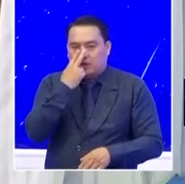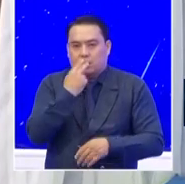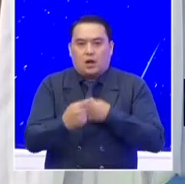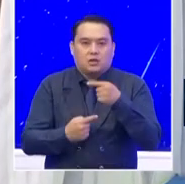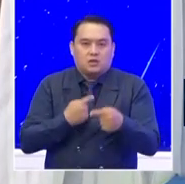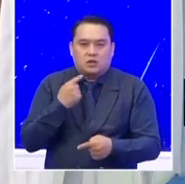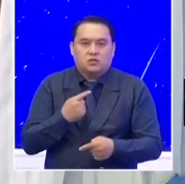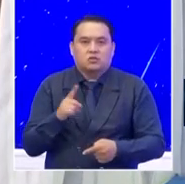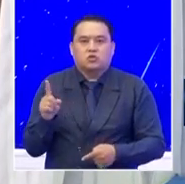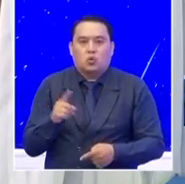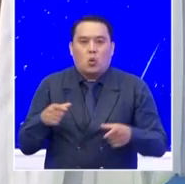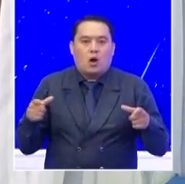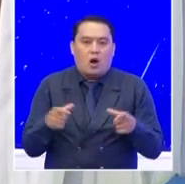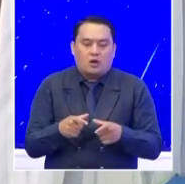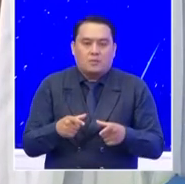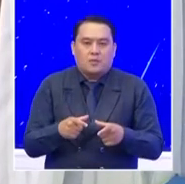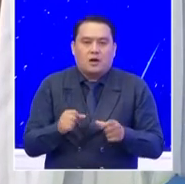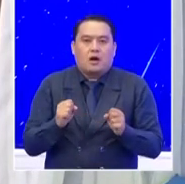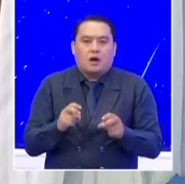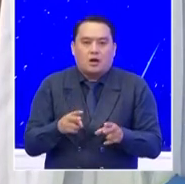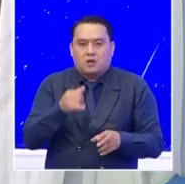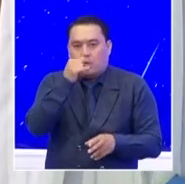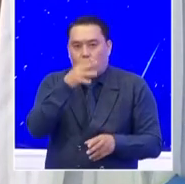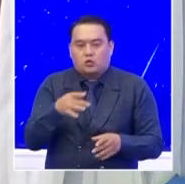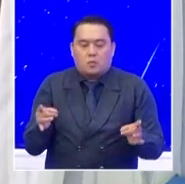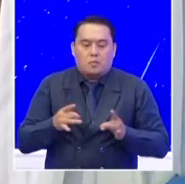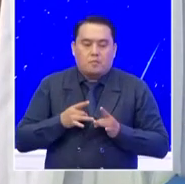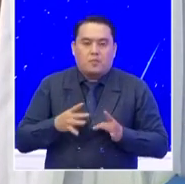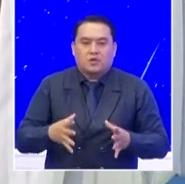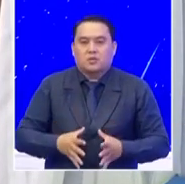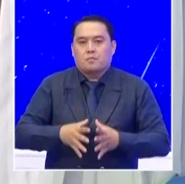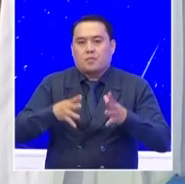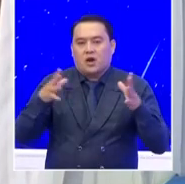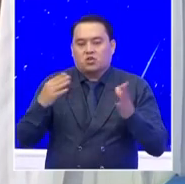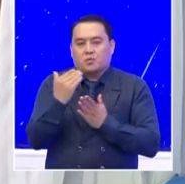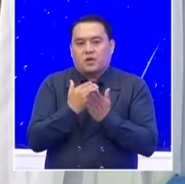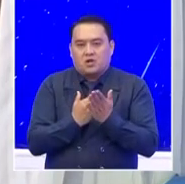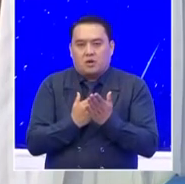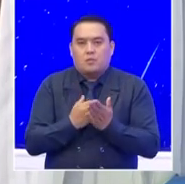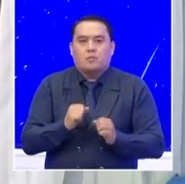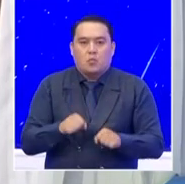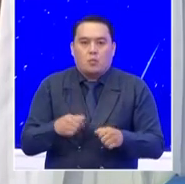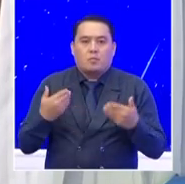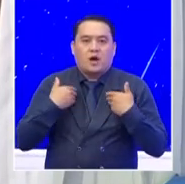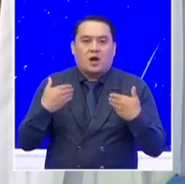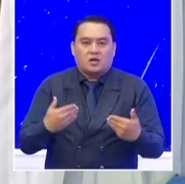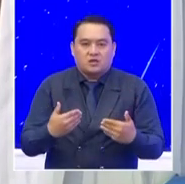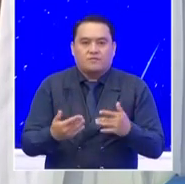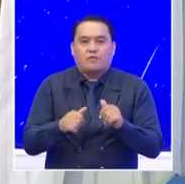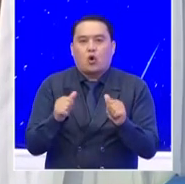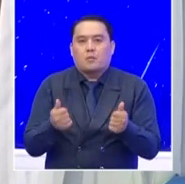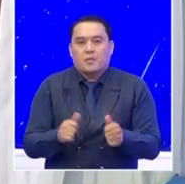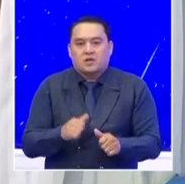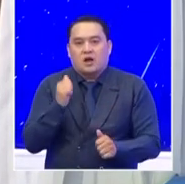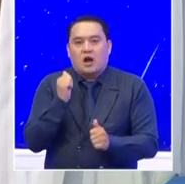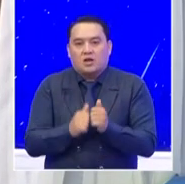традицией. Жаль, что из-за карантина мы, как и раньше, не можем устраивать для детей концертные программы. Но мы их поздравили в онлайн-формате и